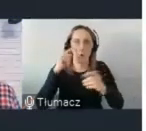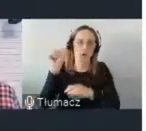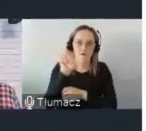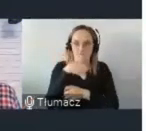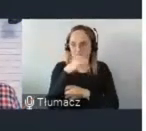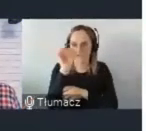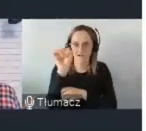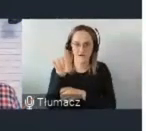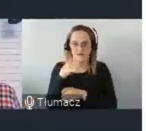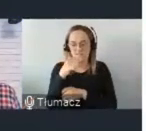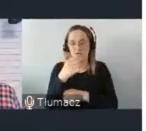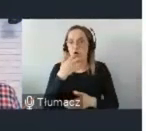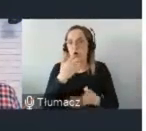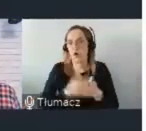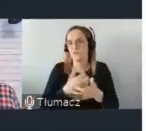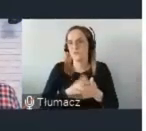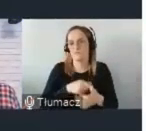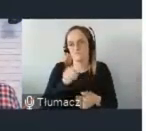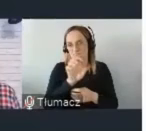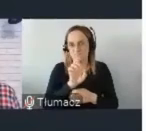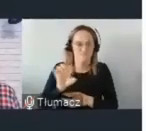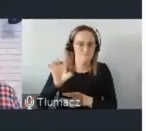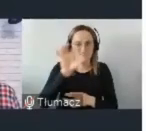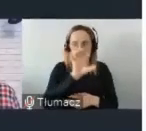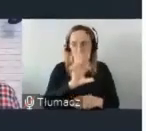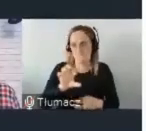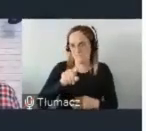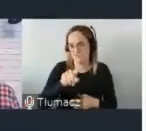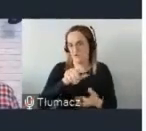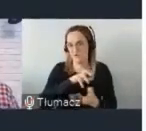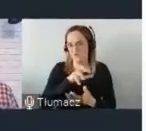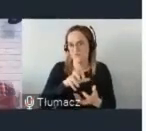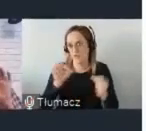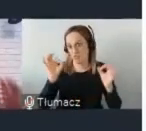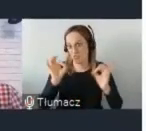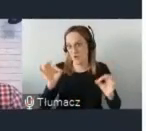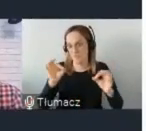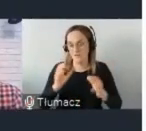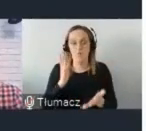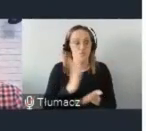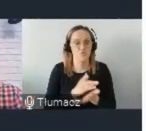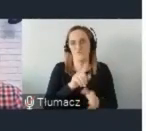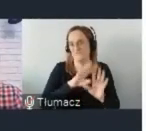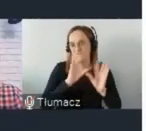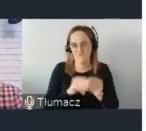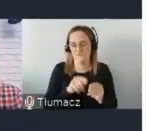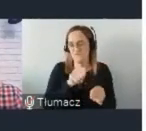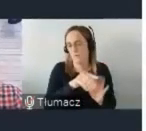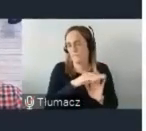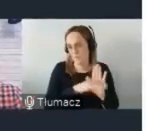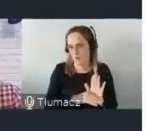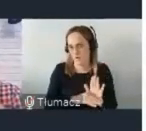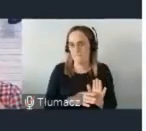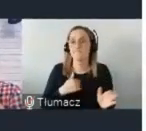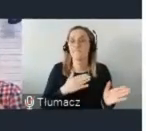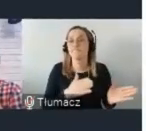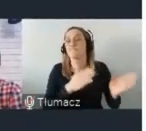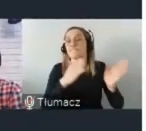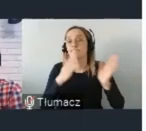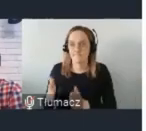głową i korzystając z Finglinka oglądać ten świat. Dobra, to tyle, jeżeli chodzi o Finglink. Przechodzimy